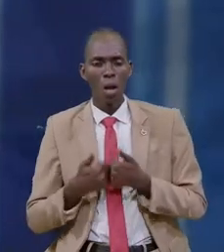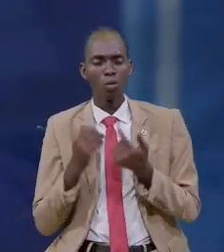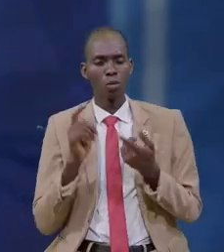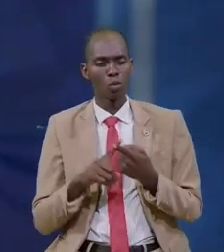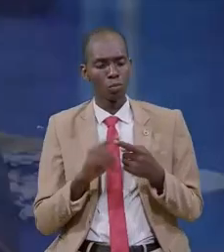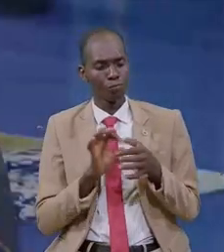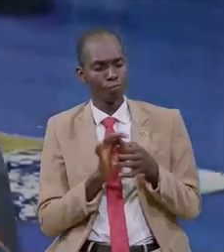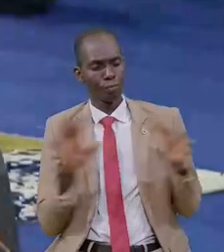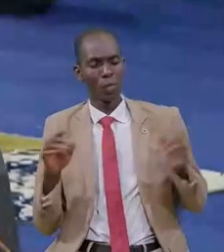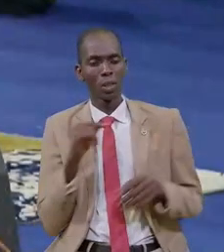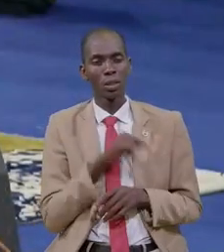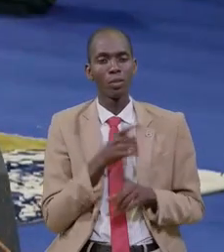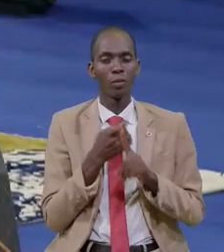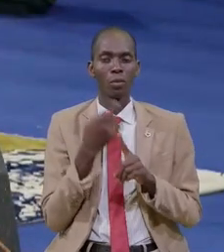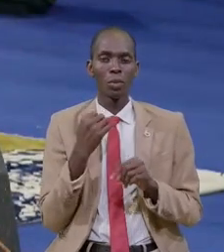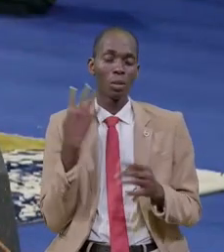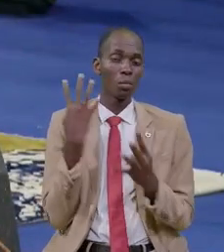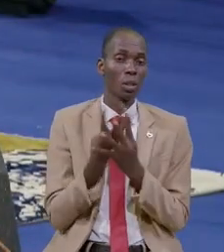pour sa délivrance.